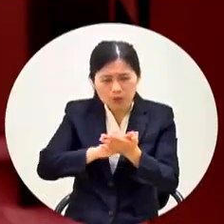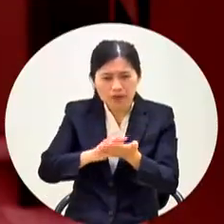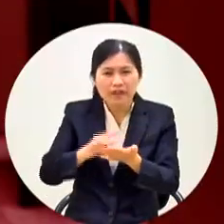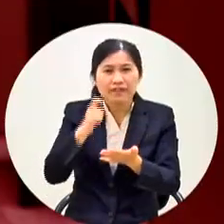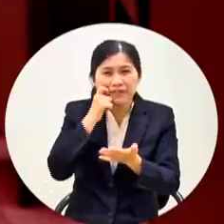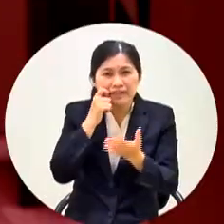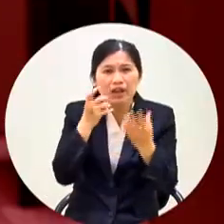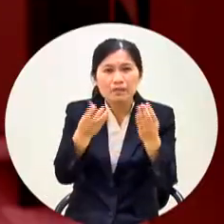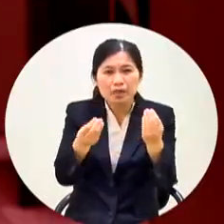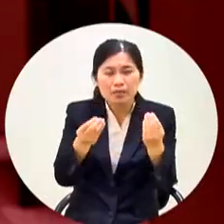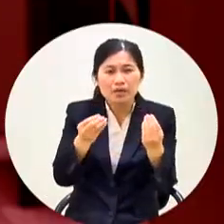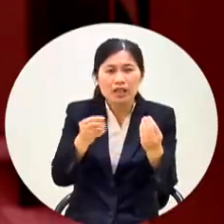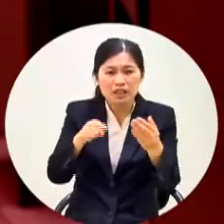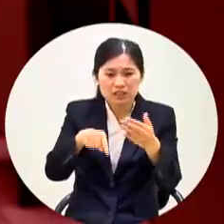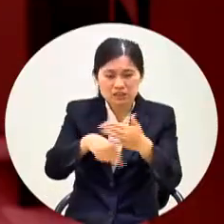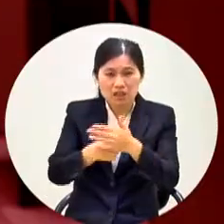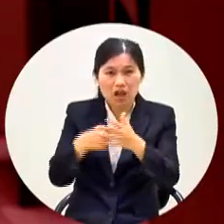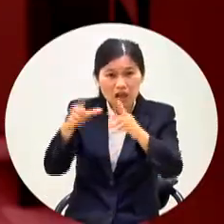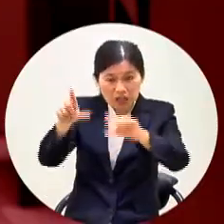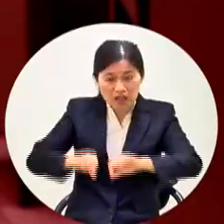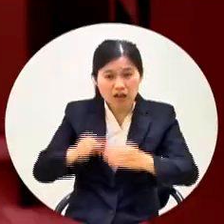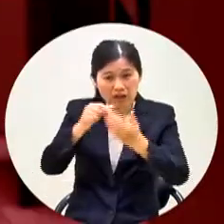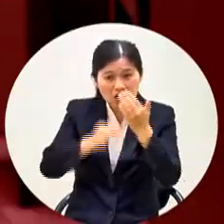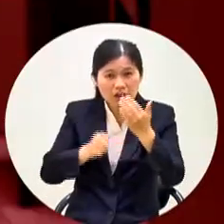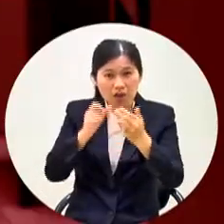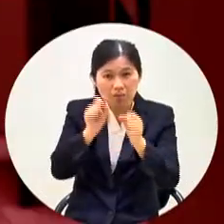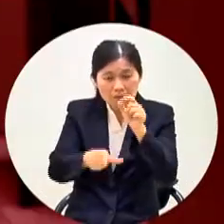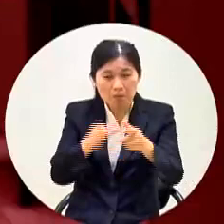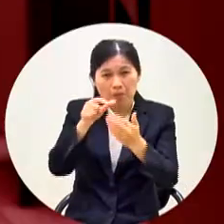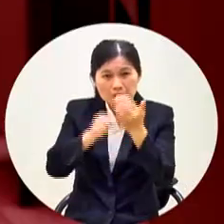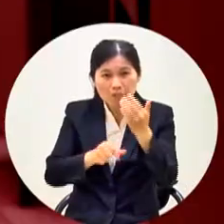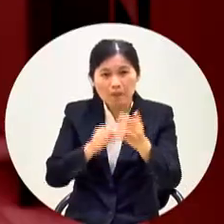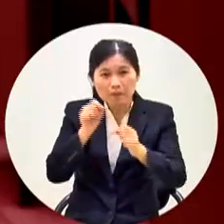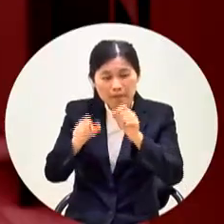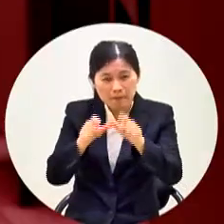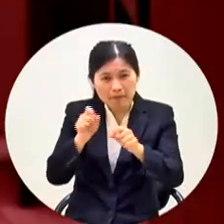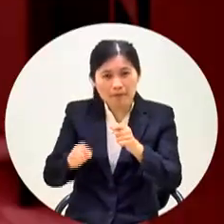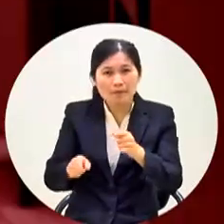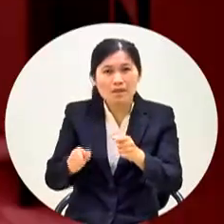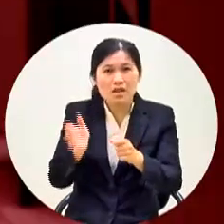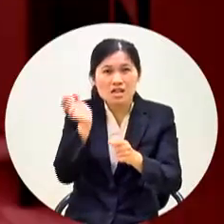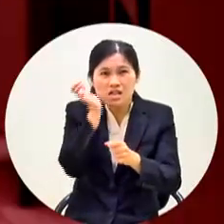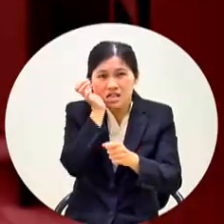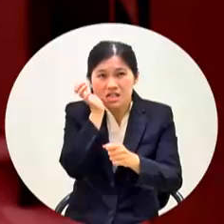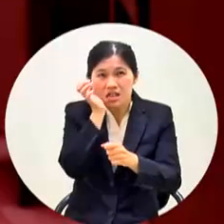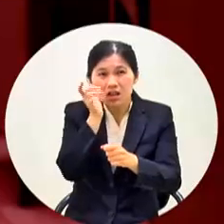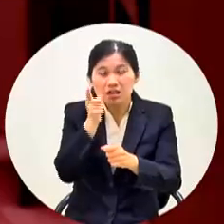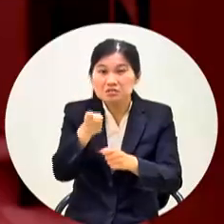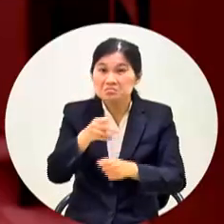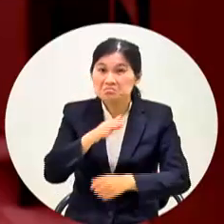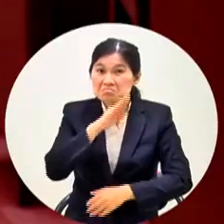按照采购法采石作业，你怕舞弊吗？